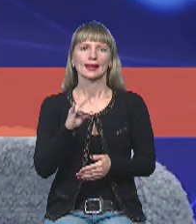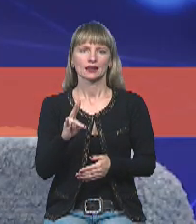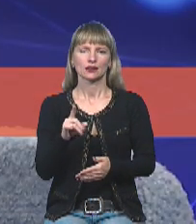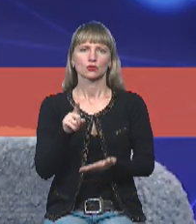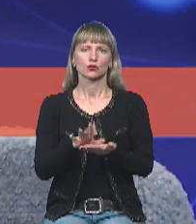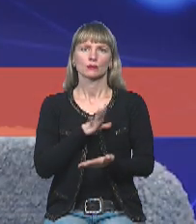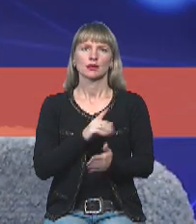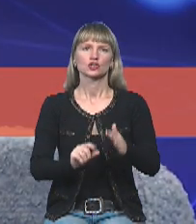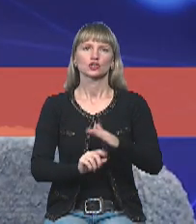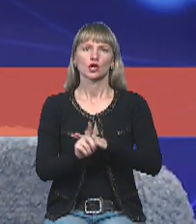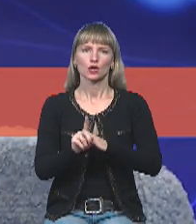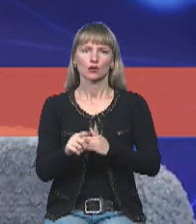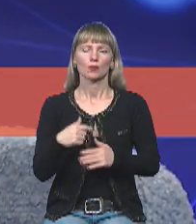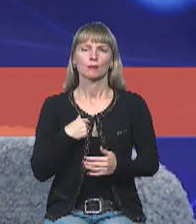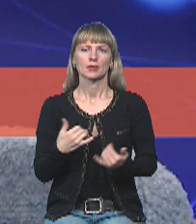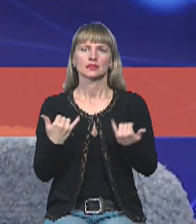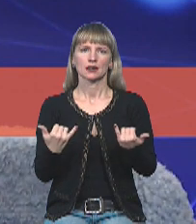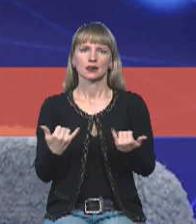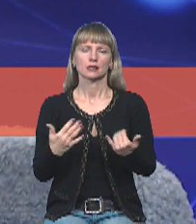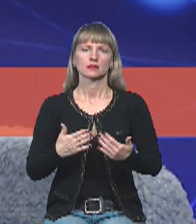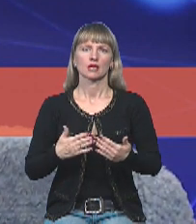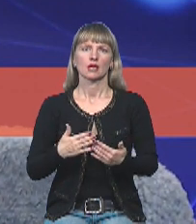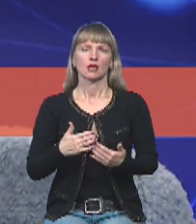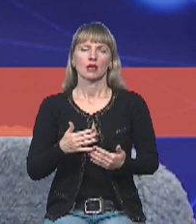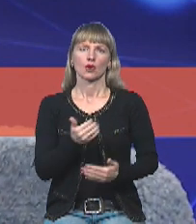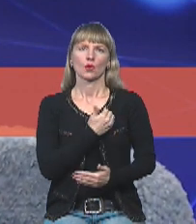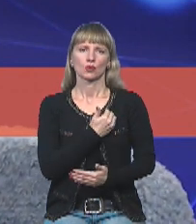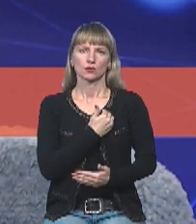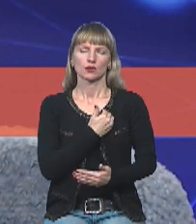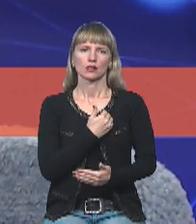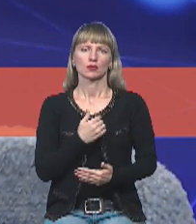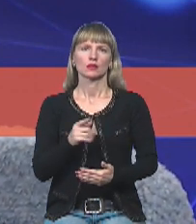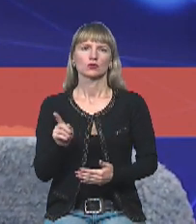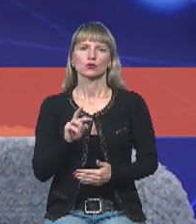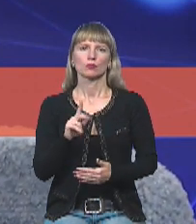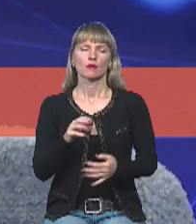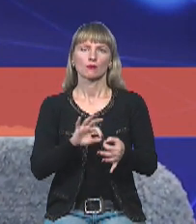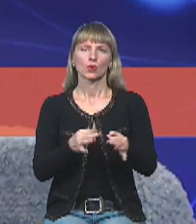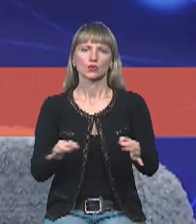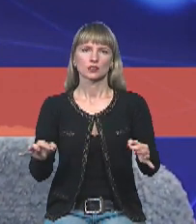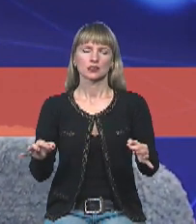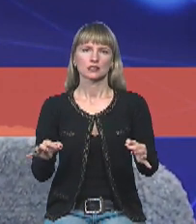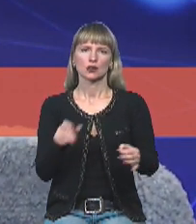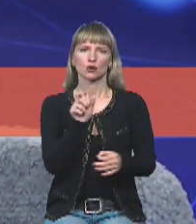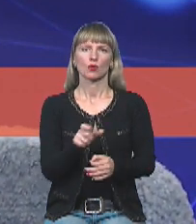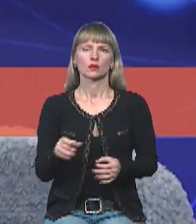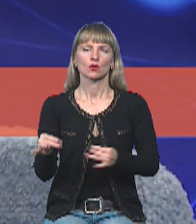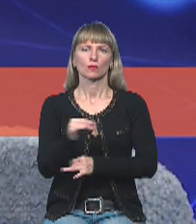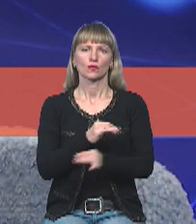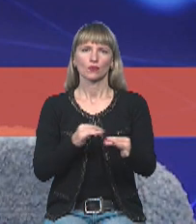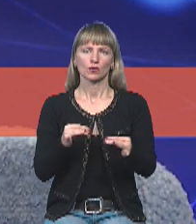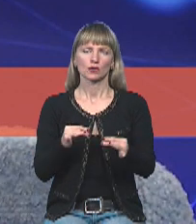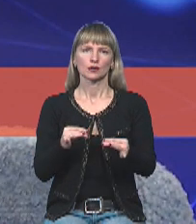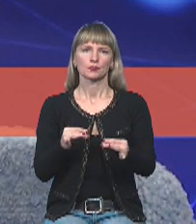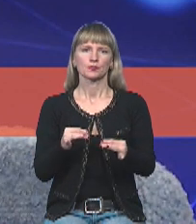бути якесь джерело. Ми наразі, ми наполягали, в тому числі і в процесі громадського обговорення звіту